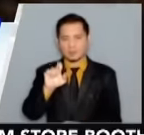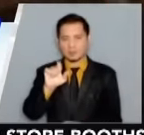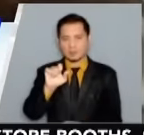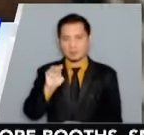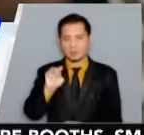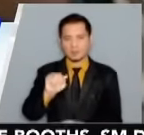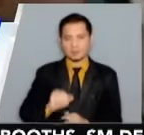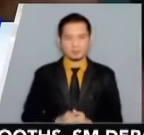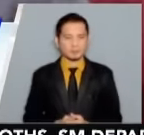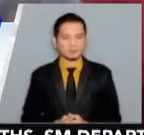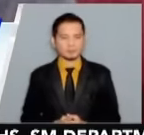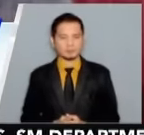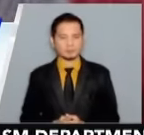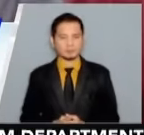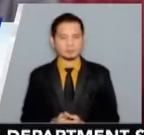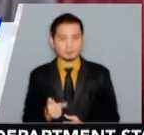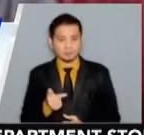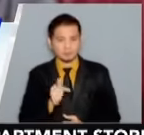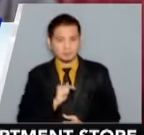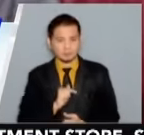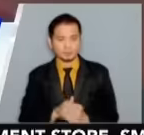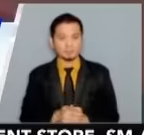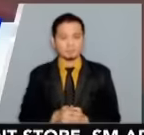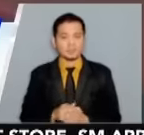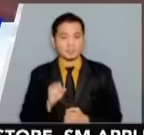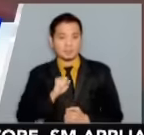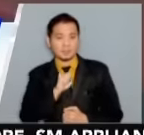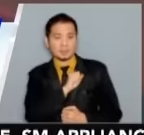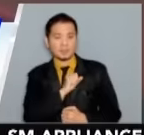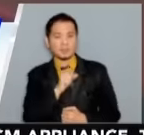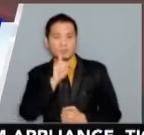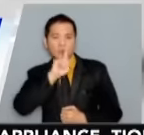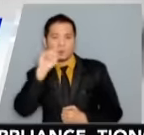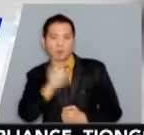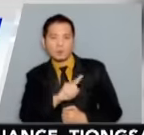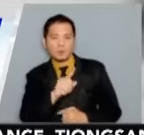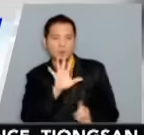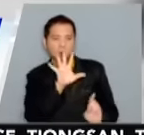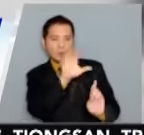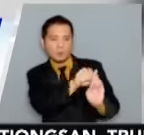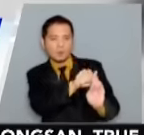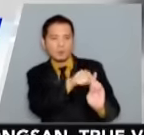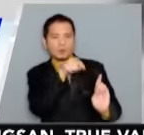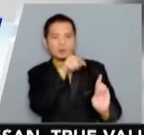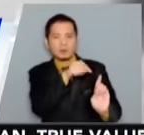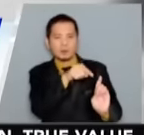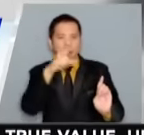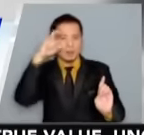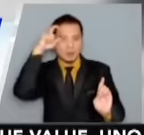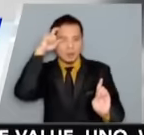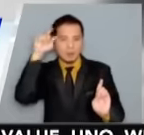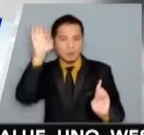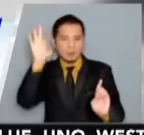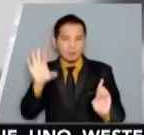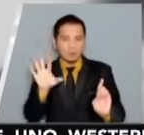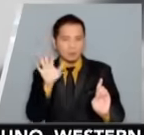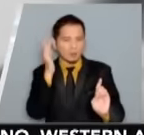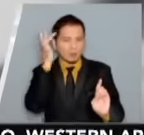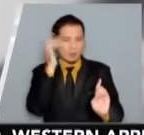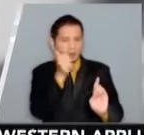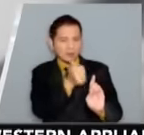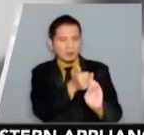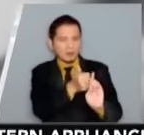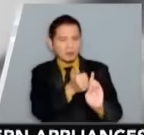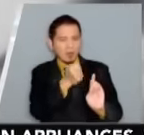Pinaaresto na ng Senado si Kingdom of Jesus Christ founder Pastor Apollo Quiboloy dahil sa pagmamatigas na din pagharap sa investigasyon ng